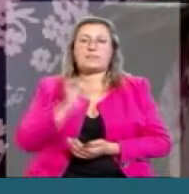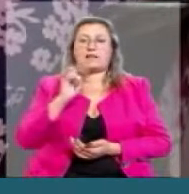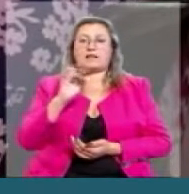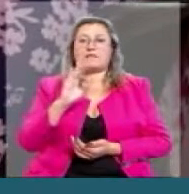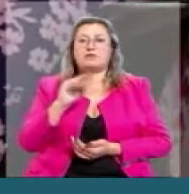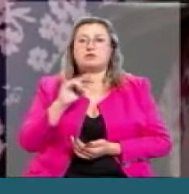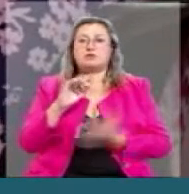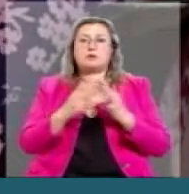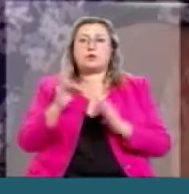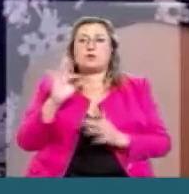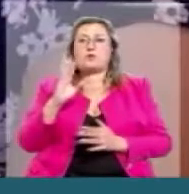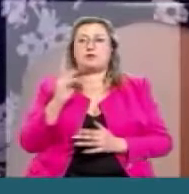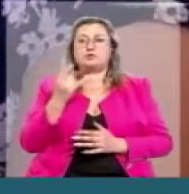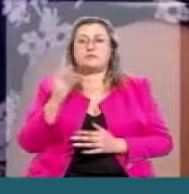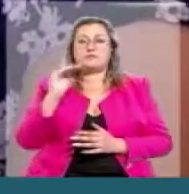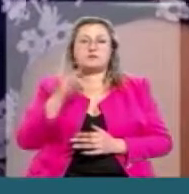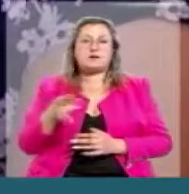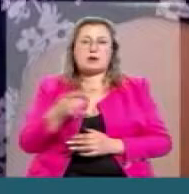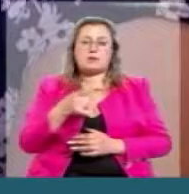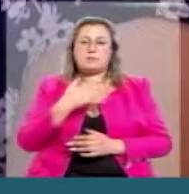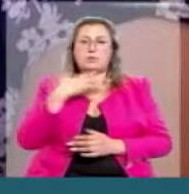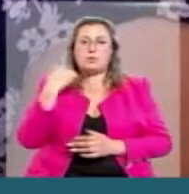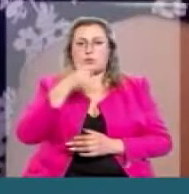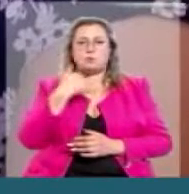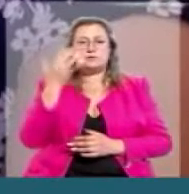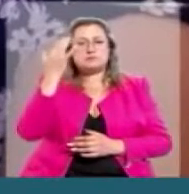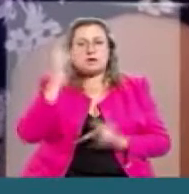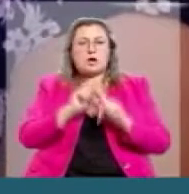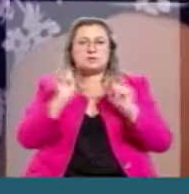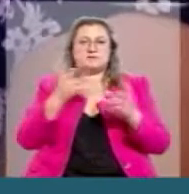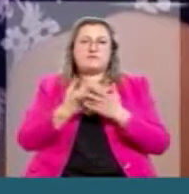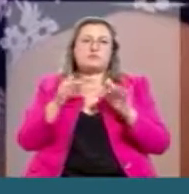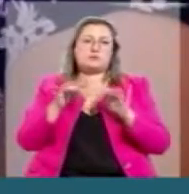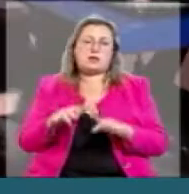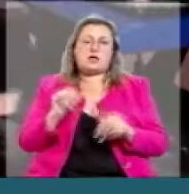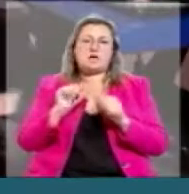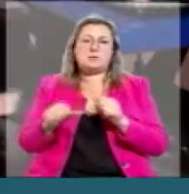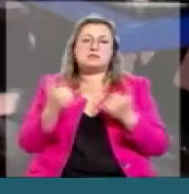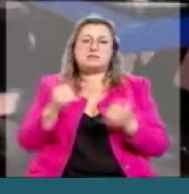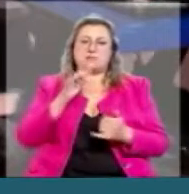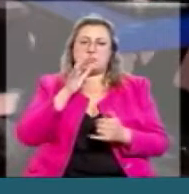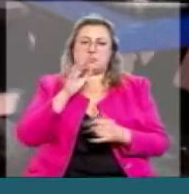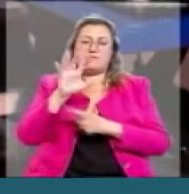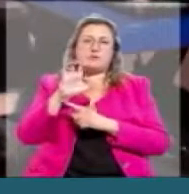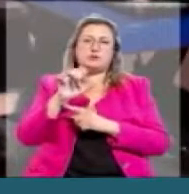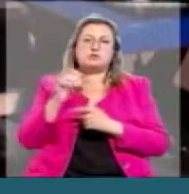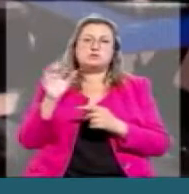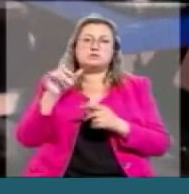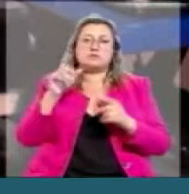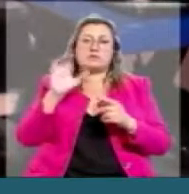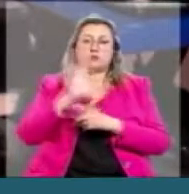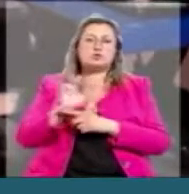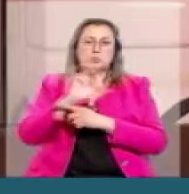Анастасия Невежина из поселка Новошумный Федоровского района многие годы хотела открыть свое дело, а именно современную фотостудию.